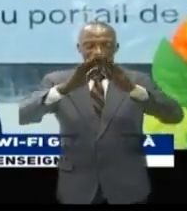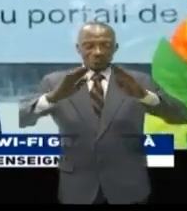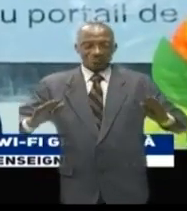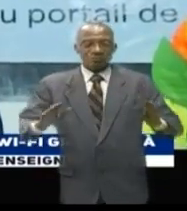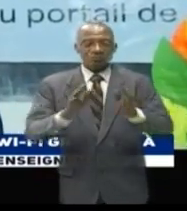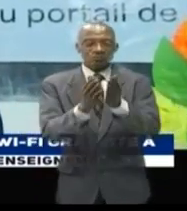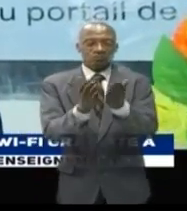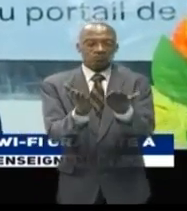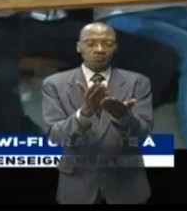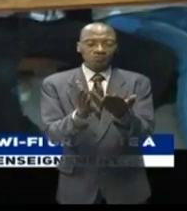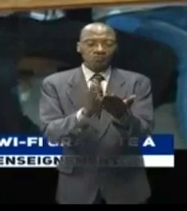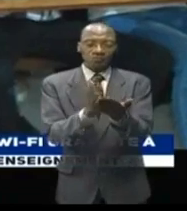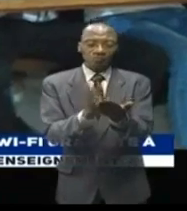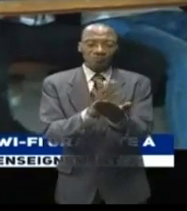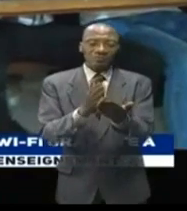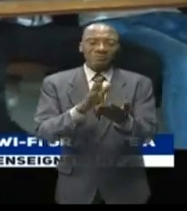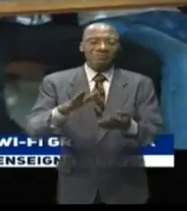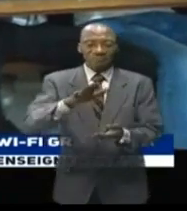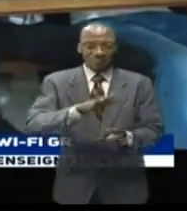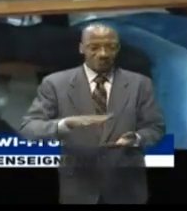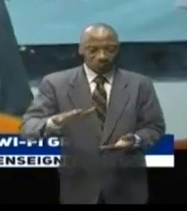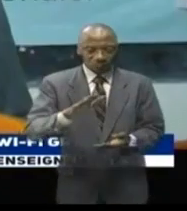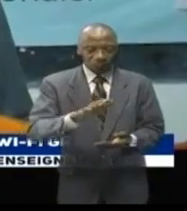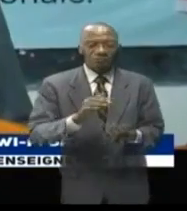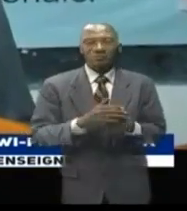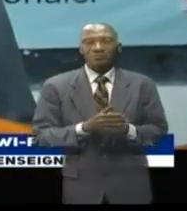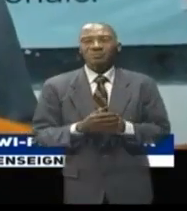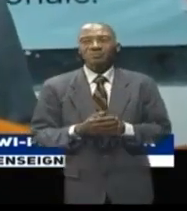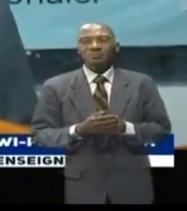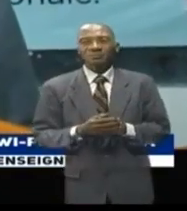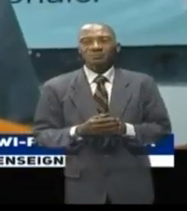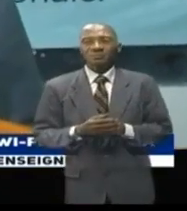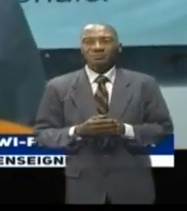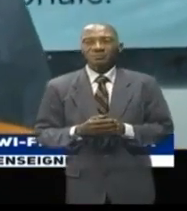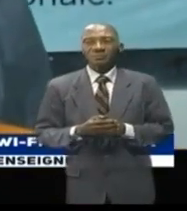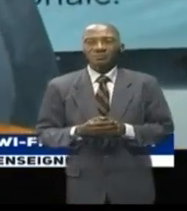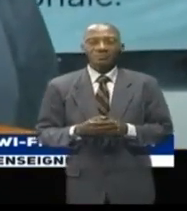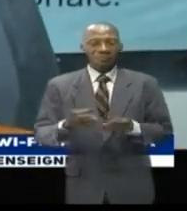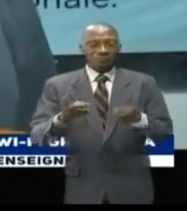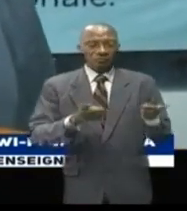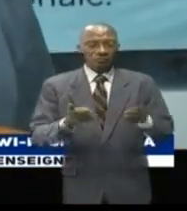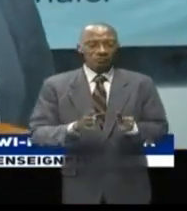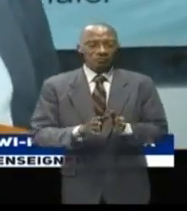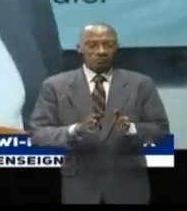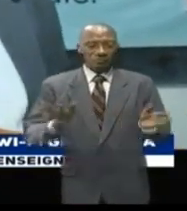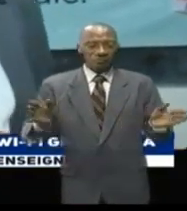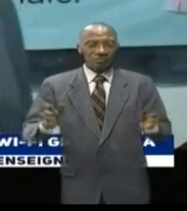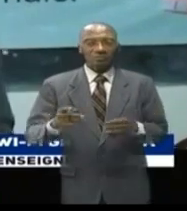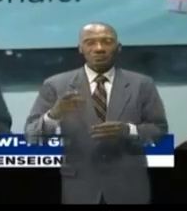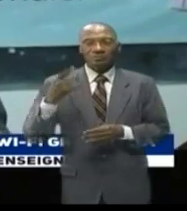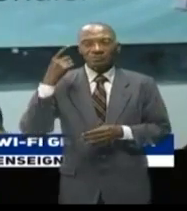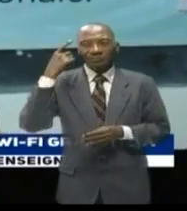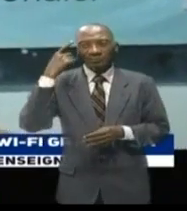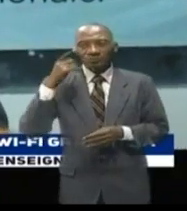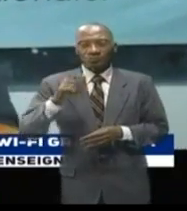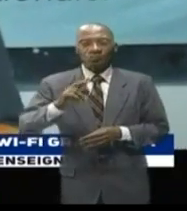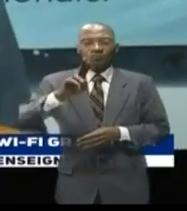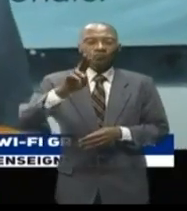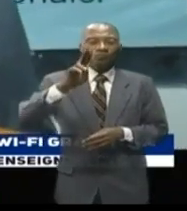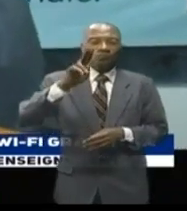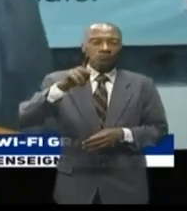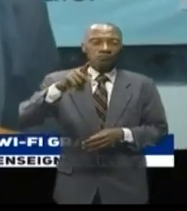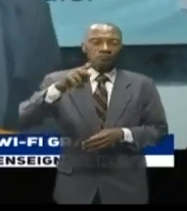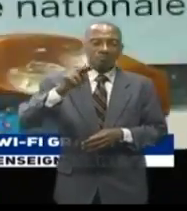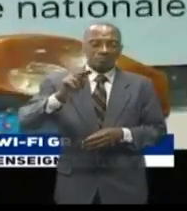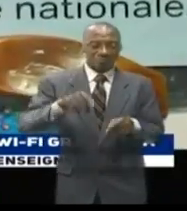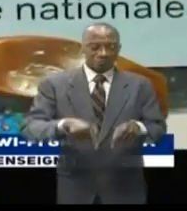ces processus de numérisation et des connectivités par le directeur général de l'islam Kinshasa les professeurs Marc kakouli